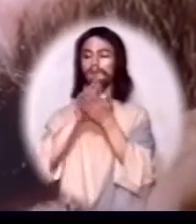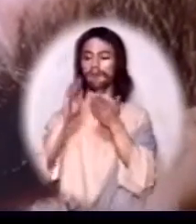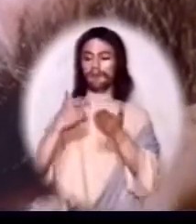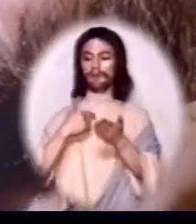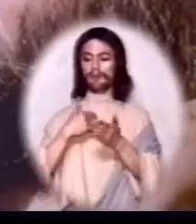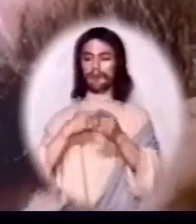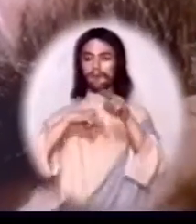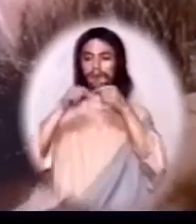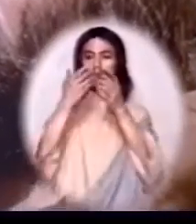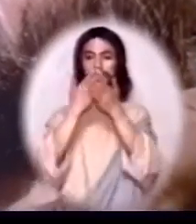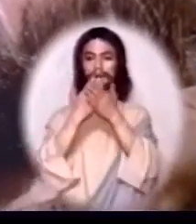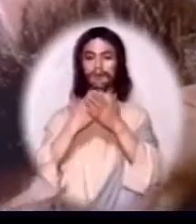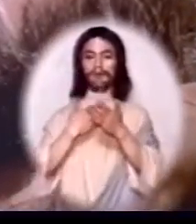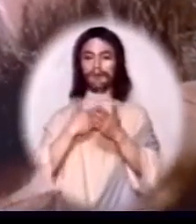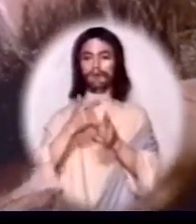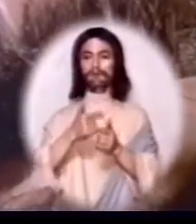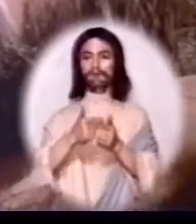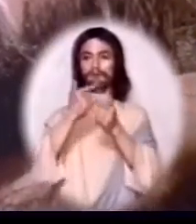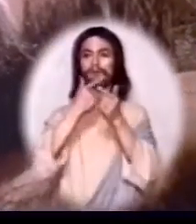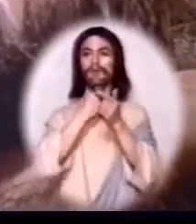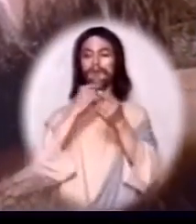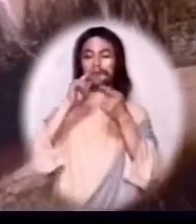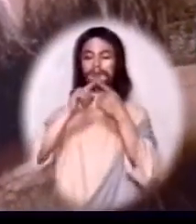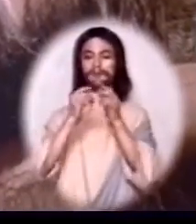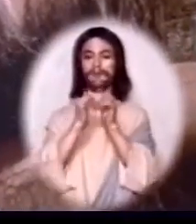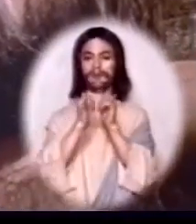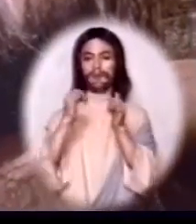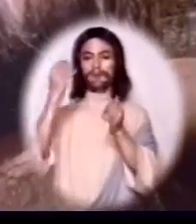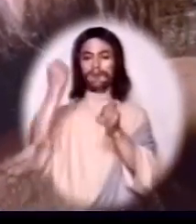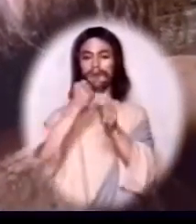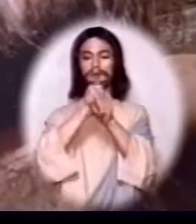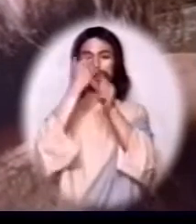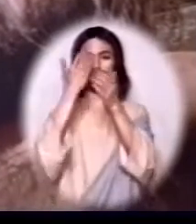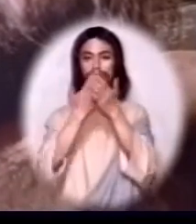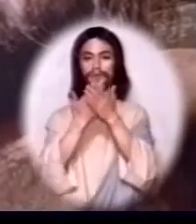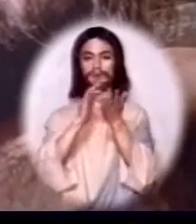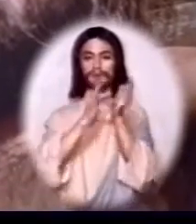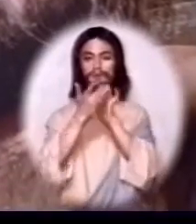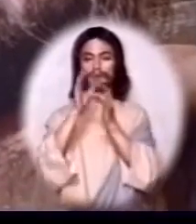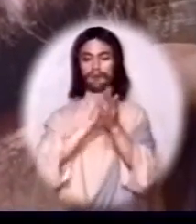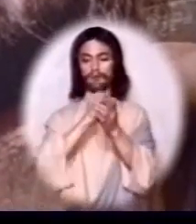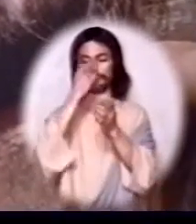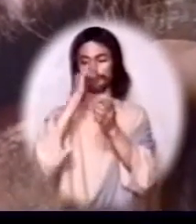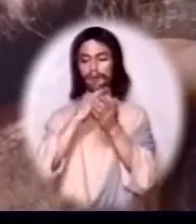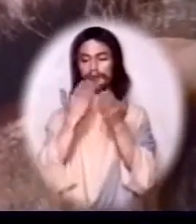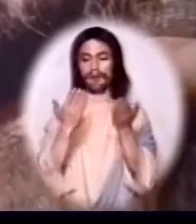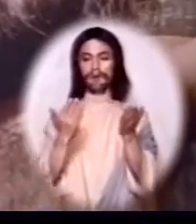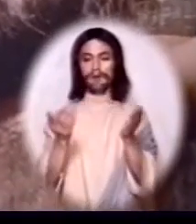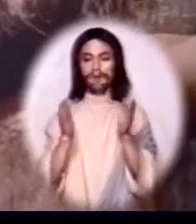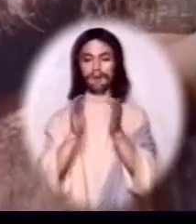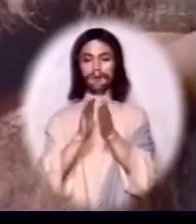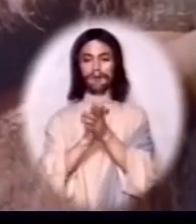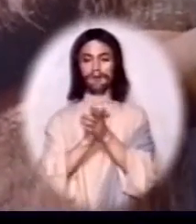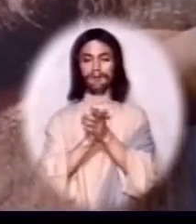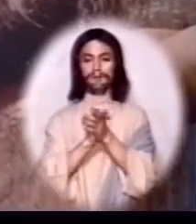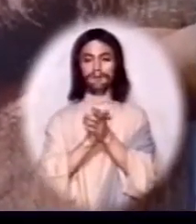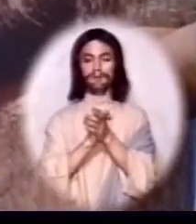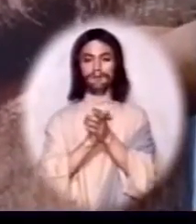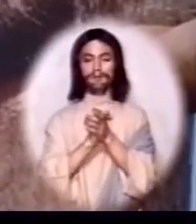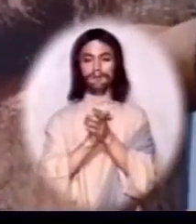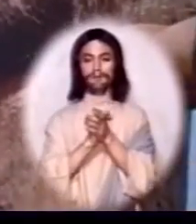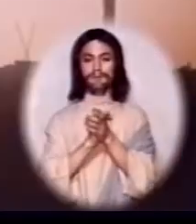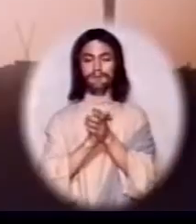영접합니다. 나를 다스려 주시고 나를 주님이 원하시는 사람으로 만들어 주옵소서. 예수님의 이름으로 기도합니다.